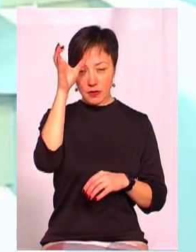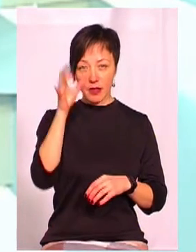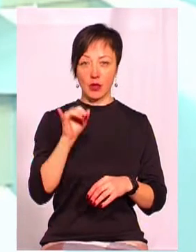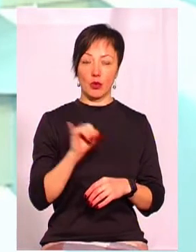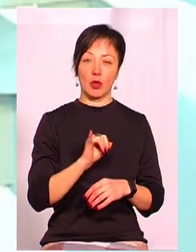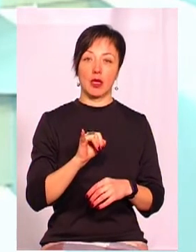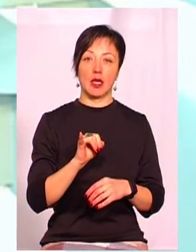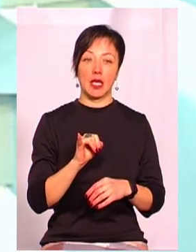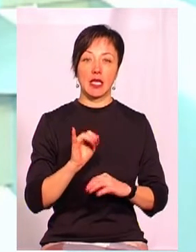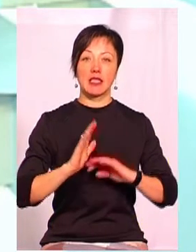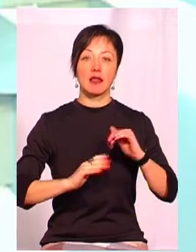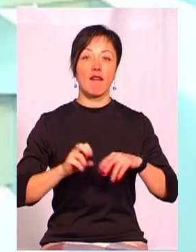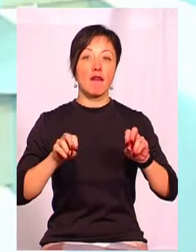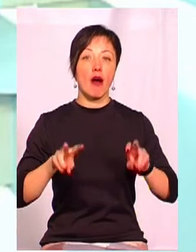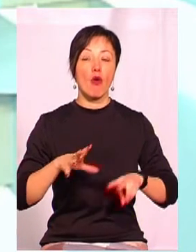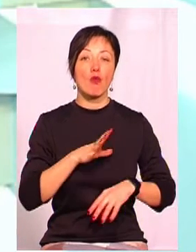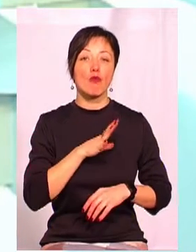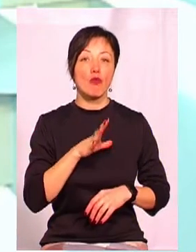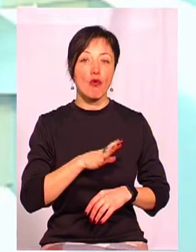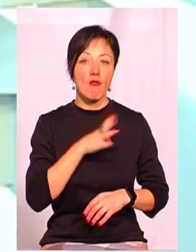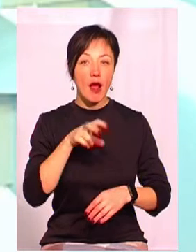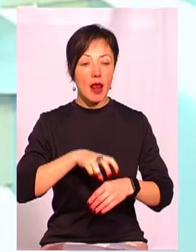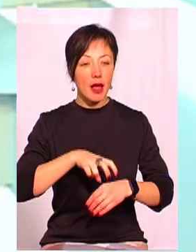і за фахом був